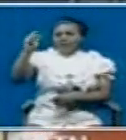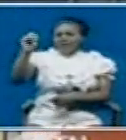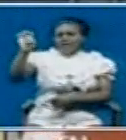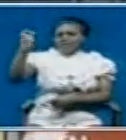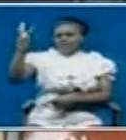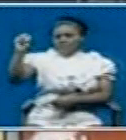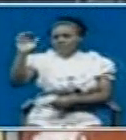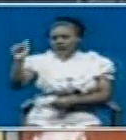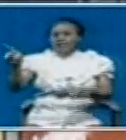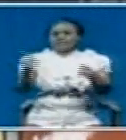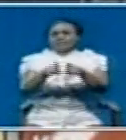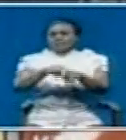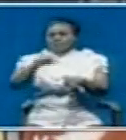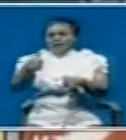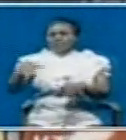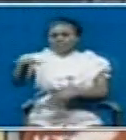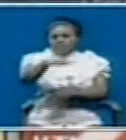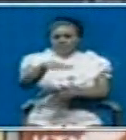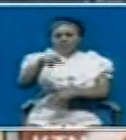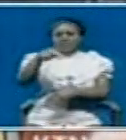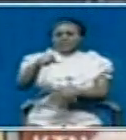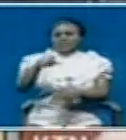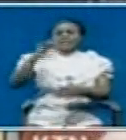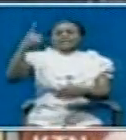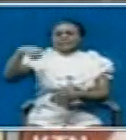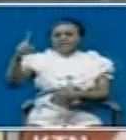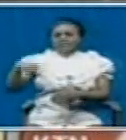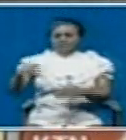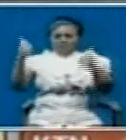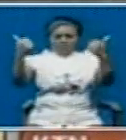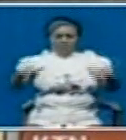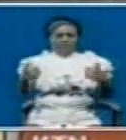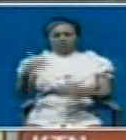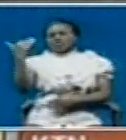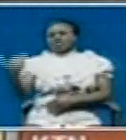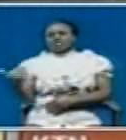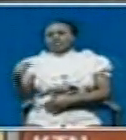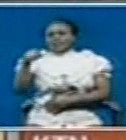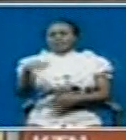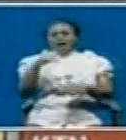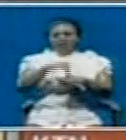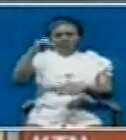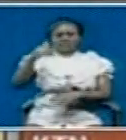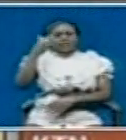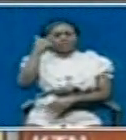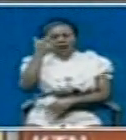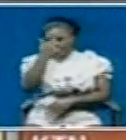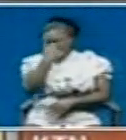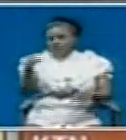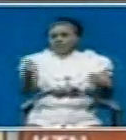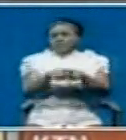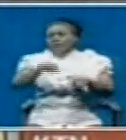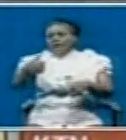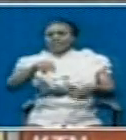mazingira yani NEMA pamoja na wizara ya madini hazijafua dafu. Watoto tena wanaharibika macho. Wengine